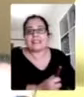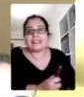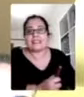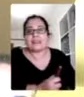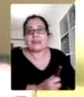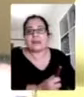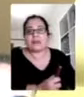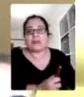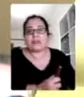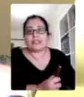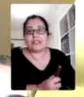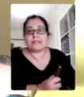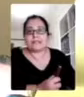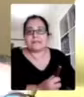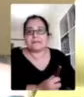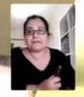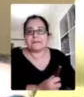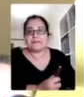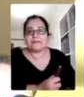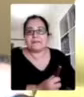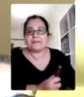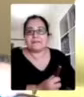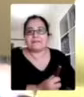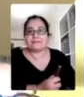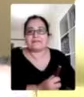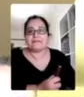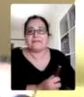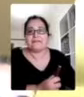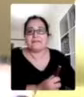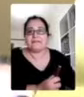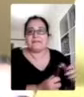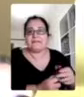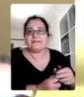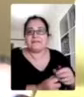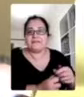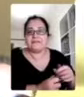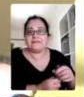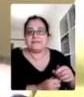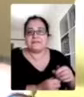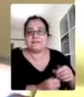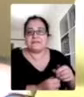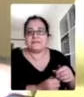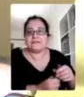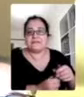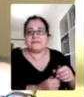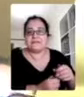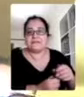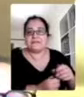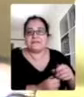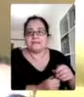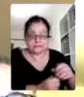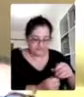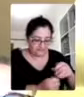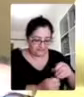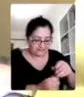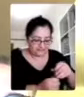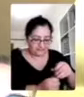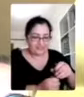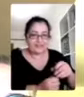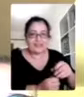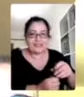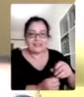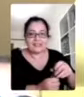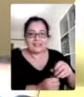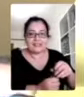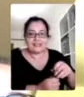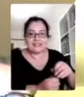Eltank Bambu Poker. Evet. En çok severek pipo o. Elif Hanım ne zaman gelse hep